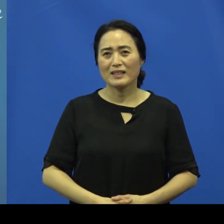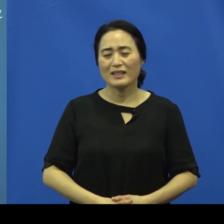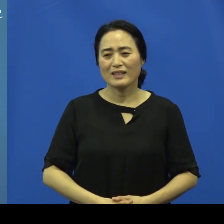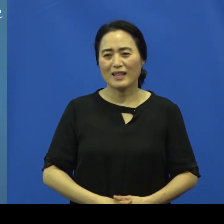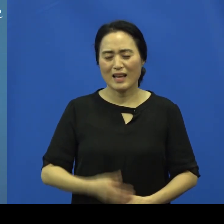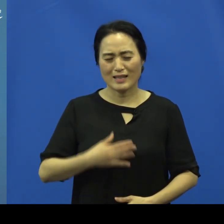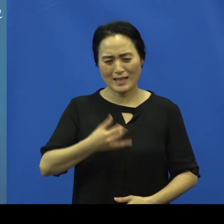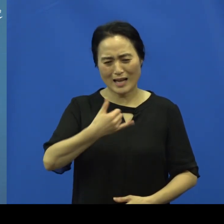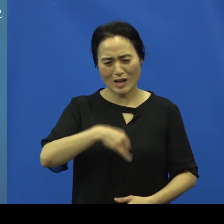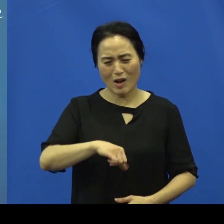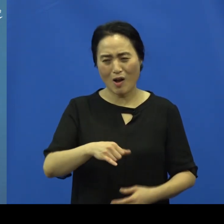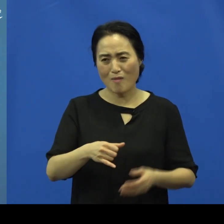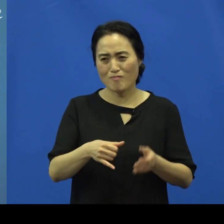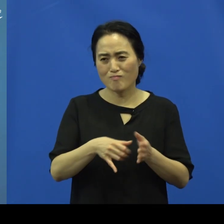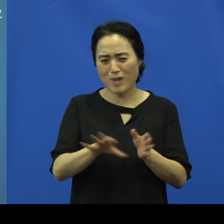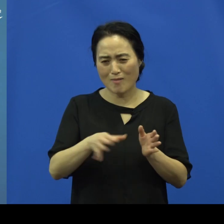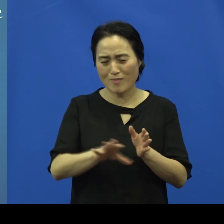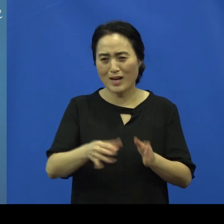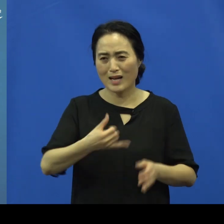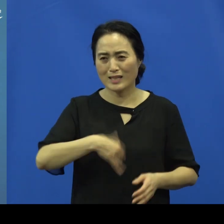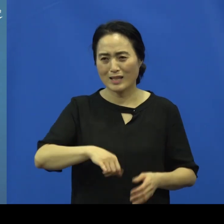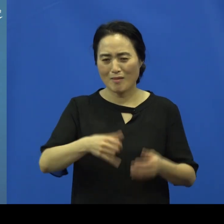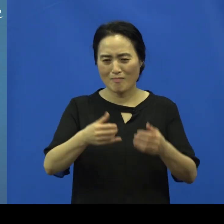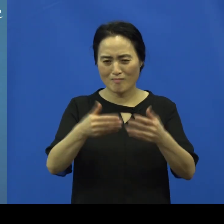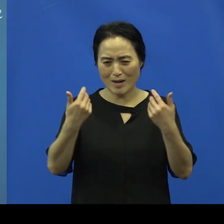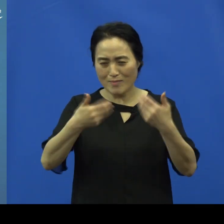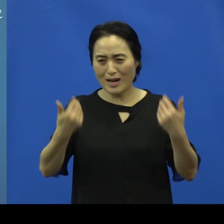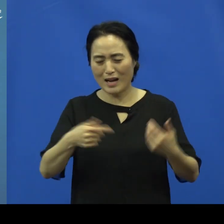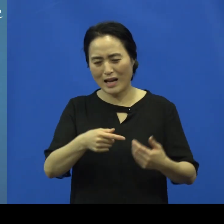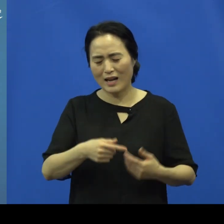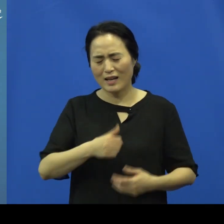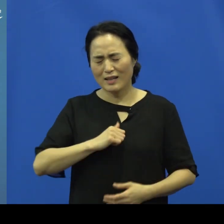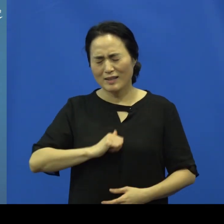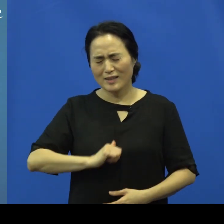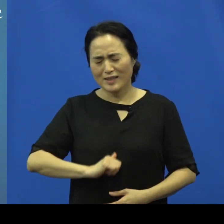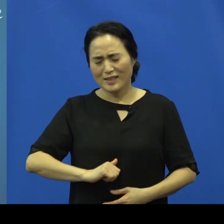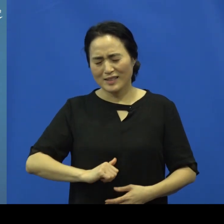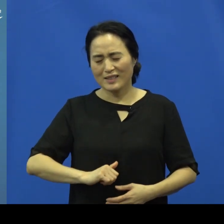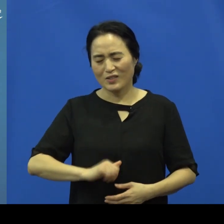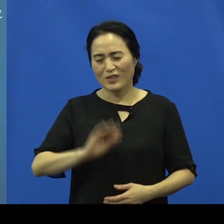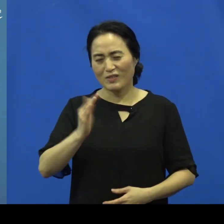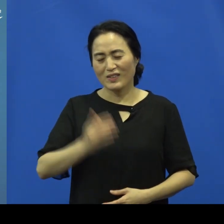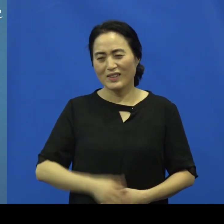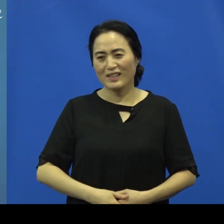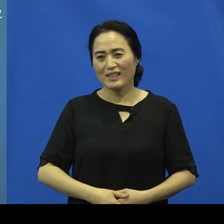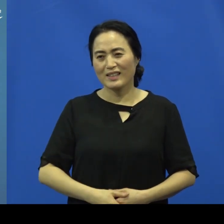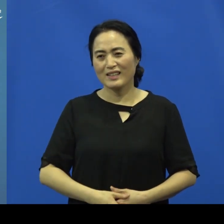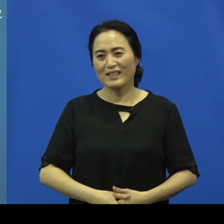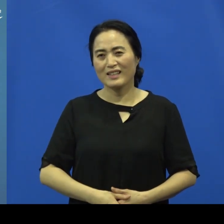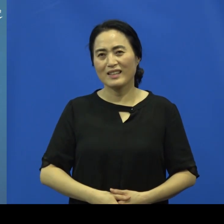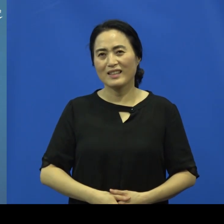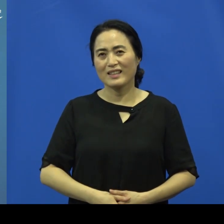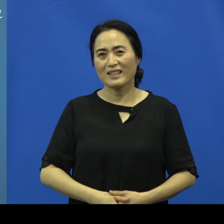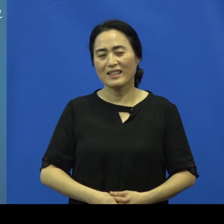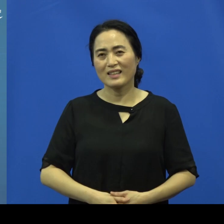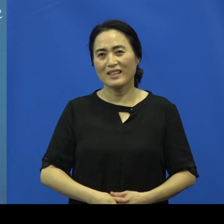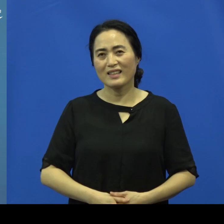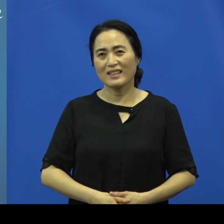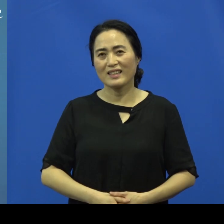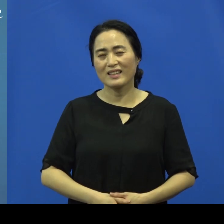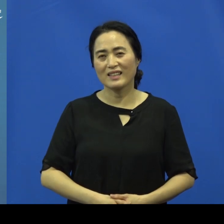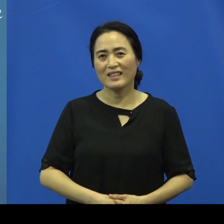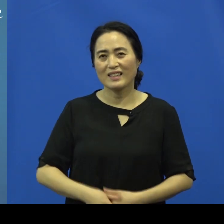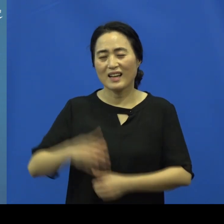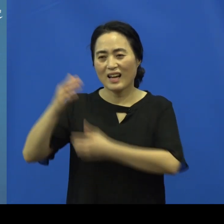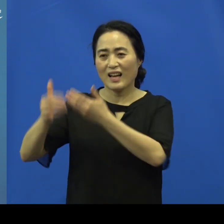그럼에도 기다릴만 해요. 여러분, 사람을 살리는 일은 그냥 일어나지 않습니다. 하나님의 역사의 현장에 가보면 이 스프랑크 니조마이가 있습니다.